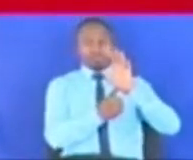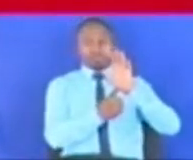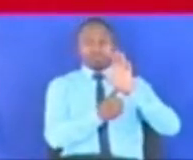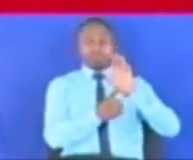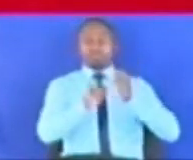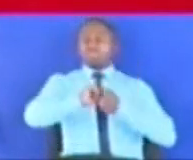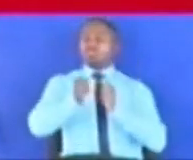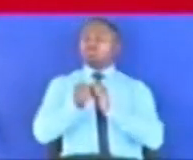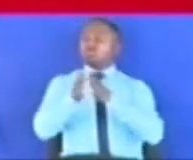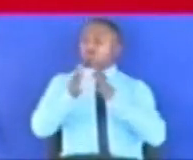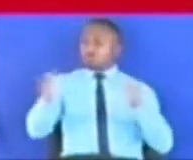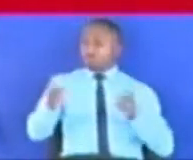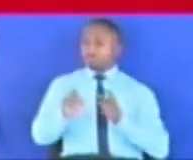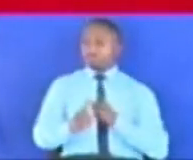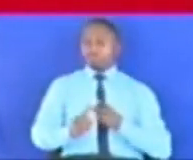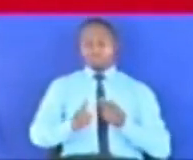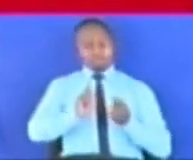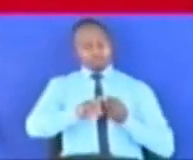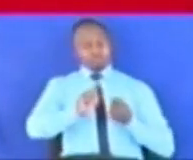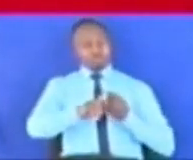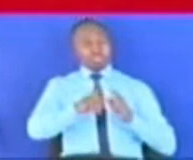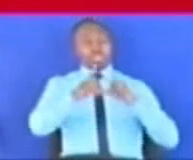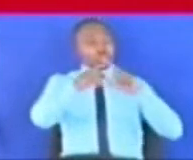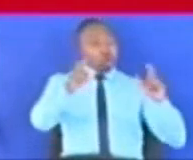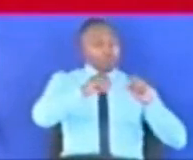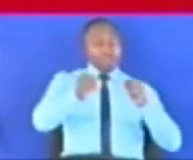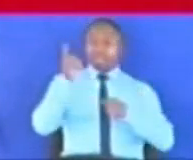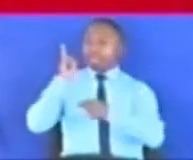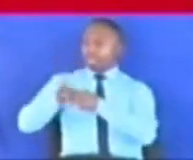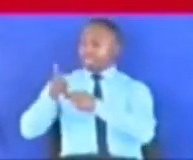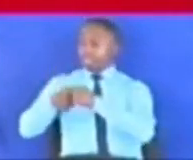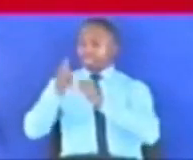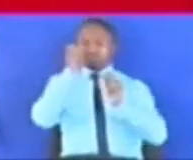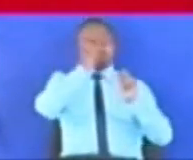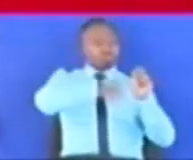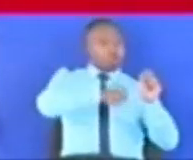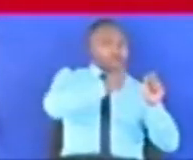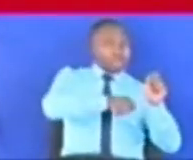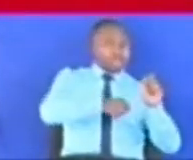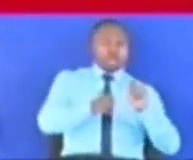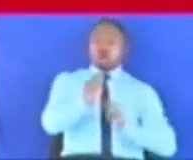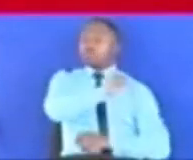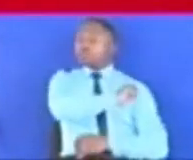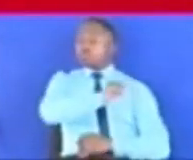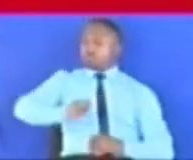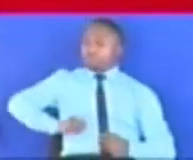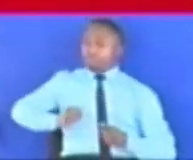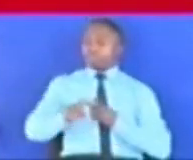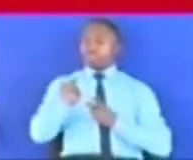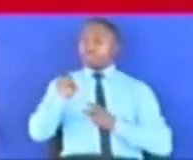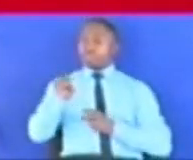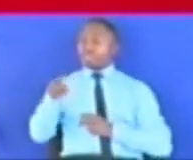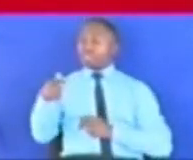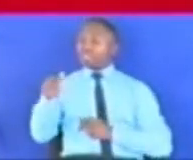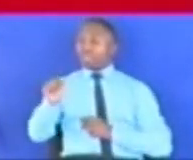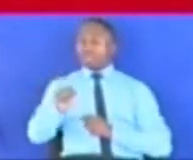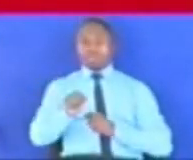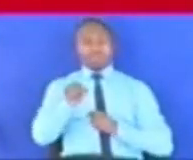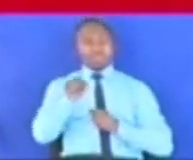makubwa. Kwanza Kigoma, Lindi, Mtwara, Ruvuma, Geita na